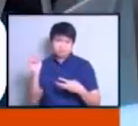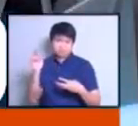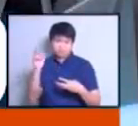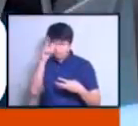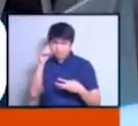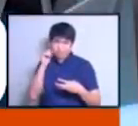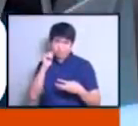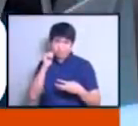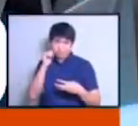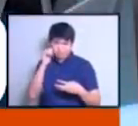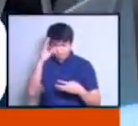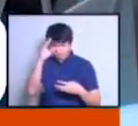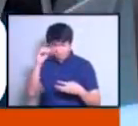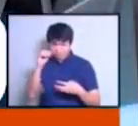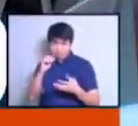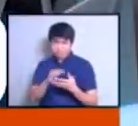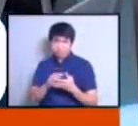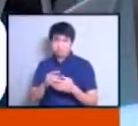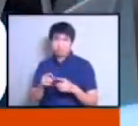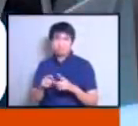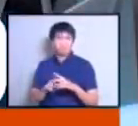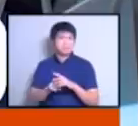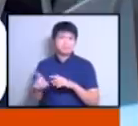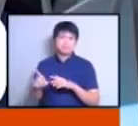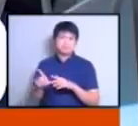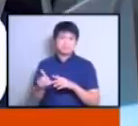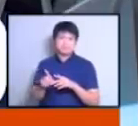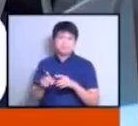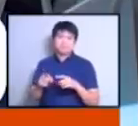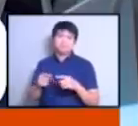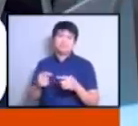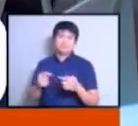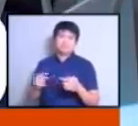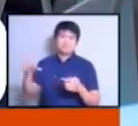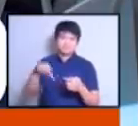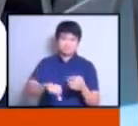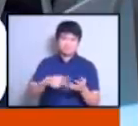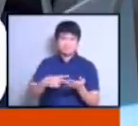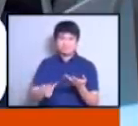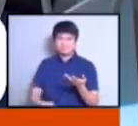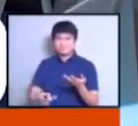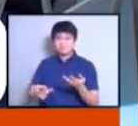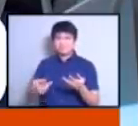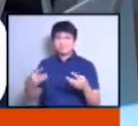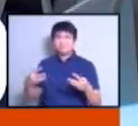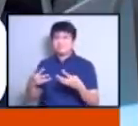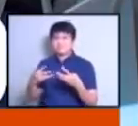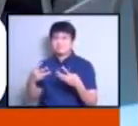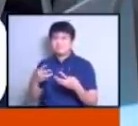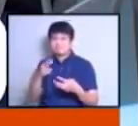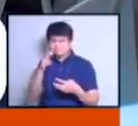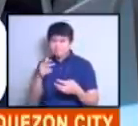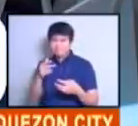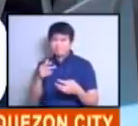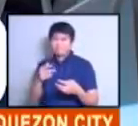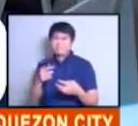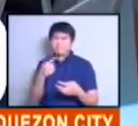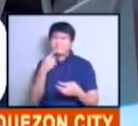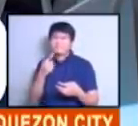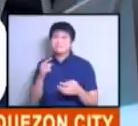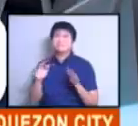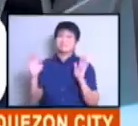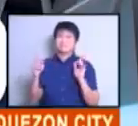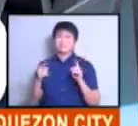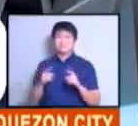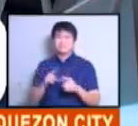siya sa sabong, yung palusot niya sa asawa niya, hinold up daw siya. Kaya pinaghalo-halo ko na. Ayun. Okay. Tapos, gumawa ka